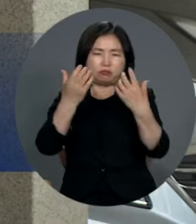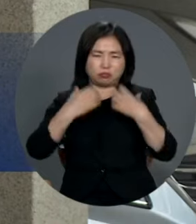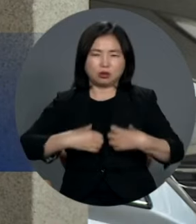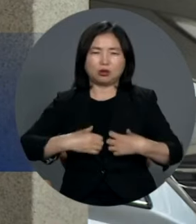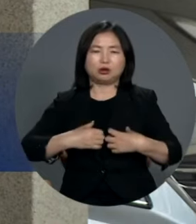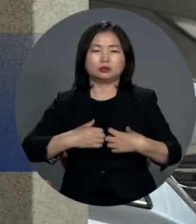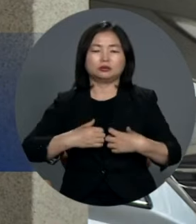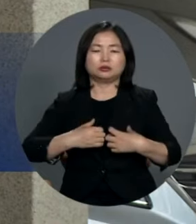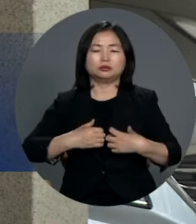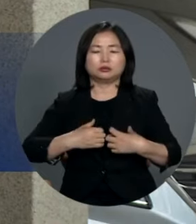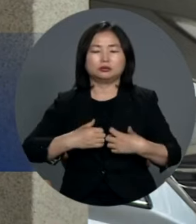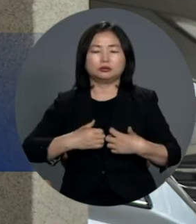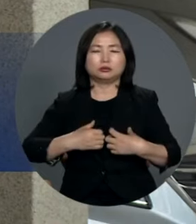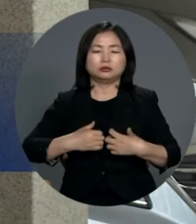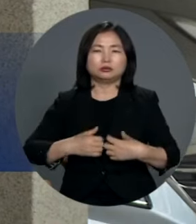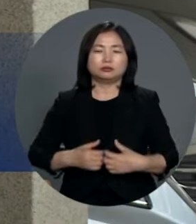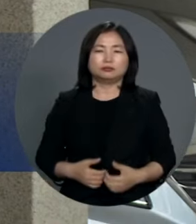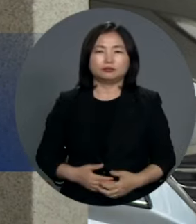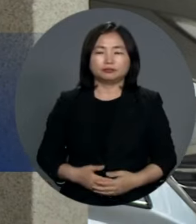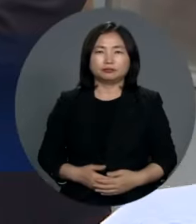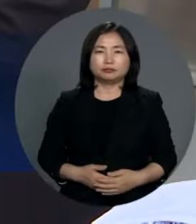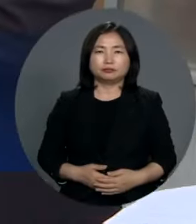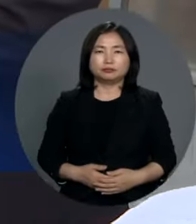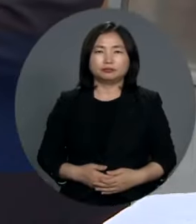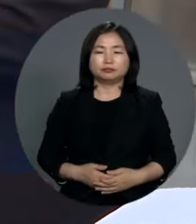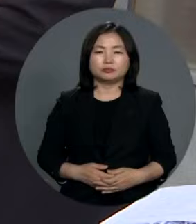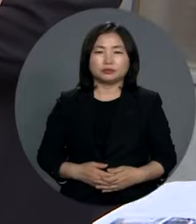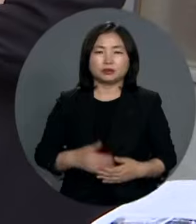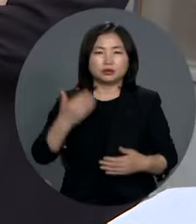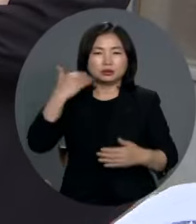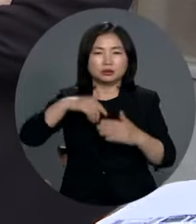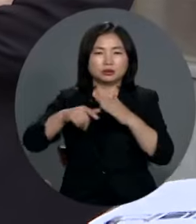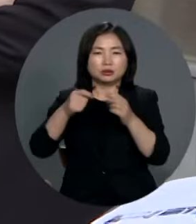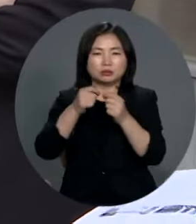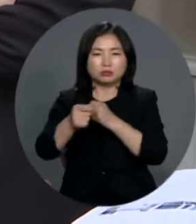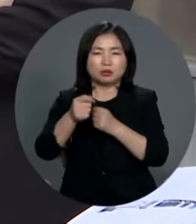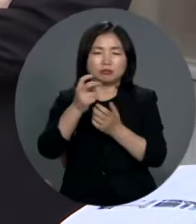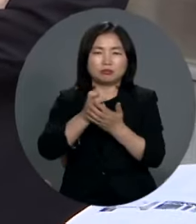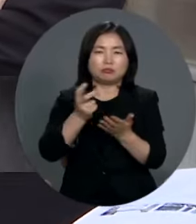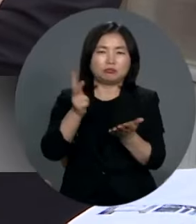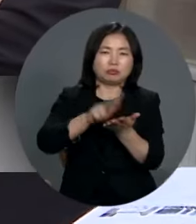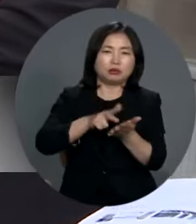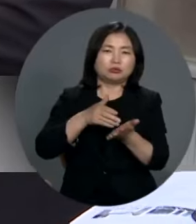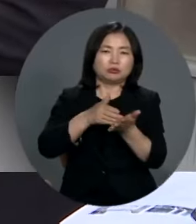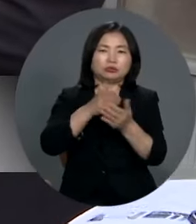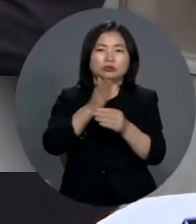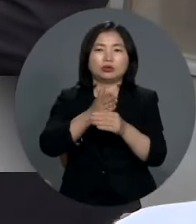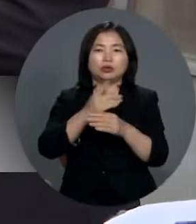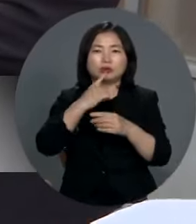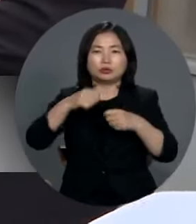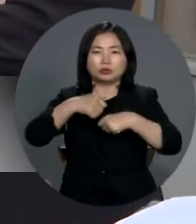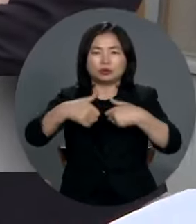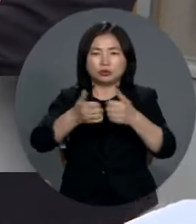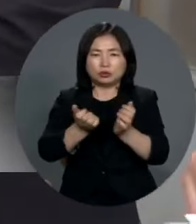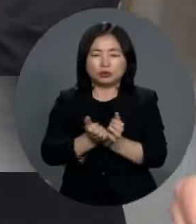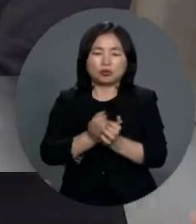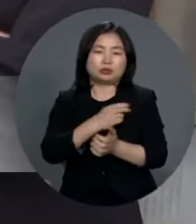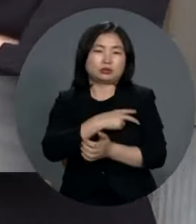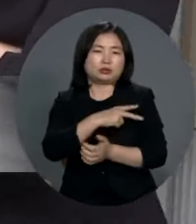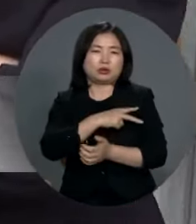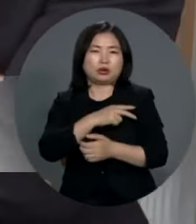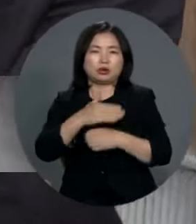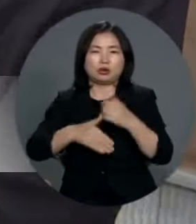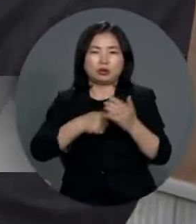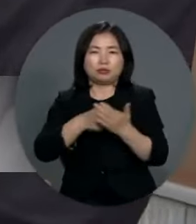저희들만 그 피해를 오롯이 다 져야 되는 이 상황이. 전세 사기 특별법의 개정을 추진하고 있는 더불어민주당 소속 의원들이